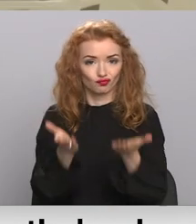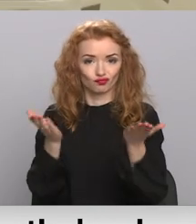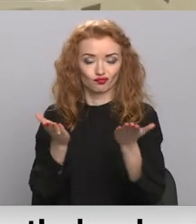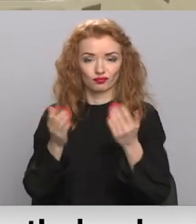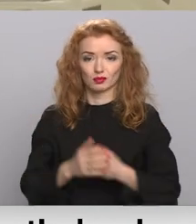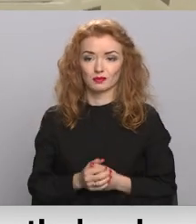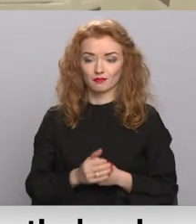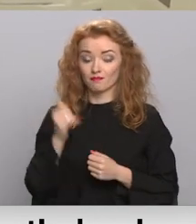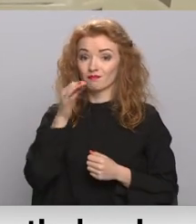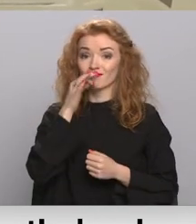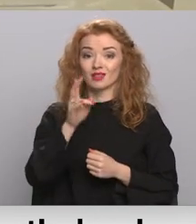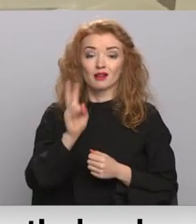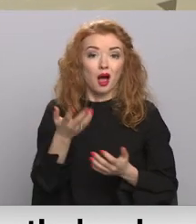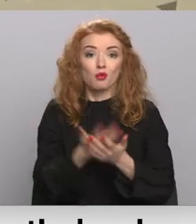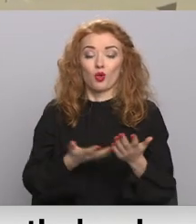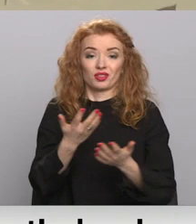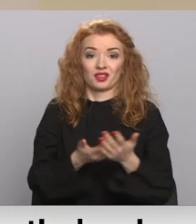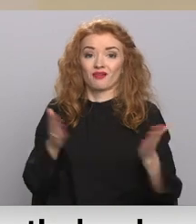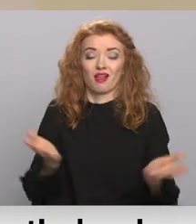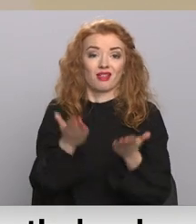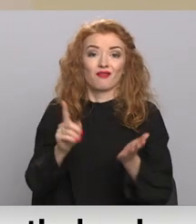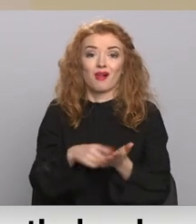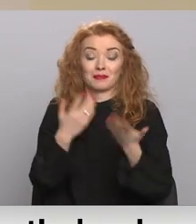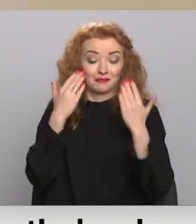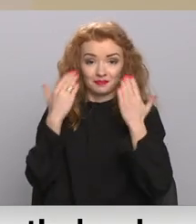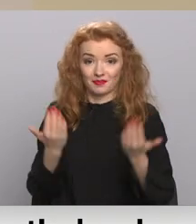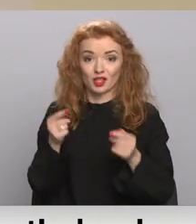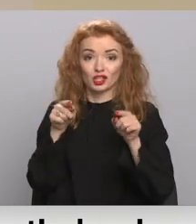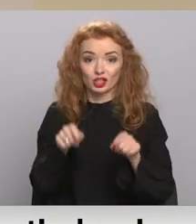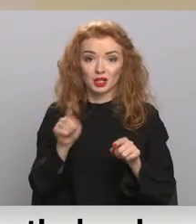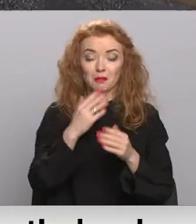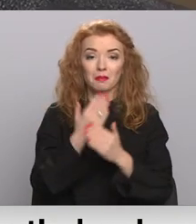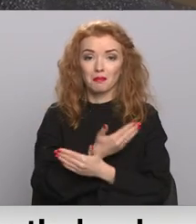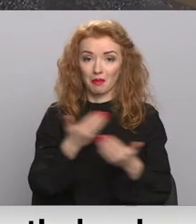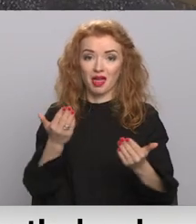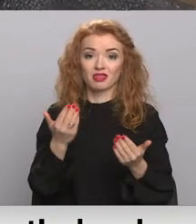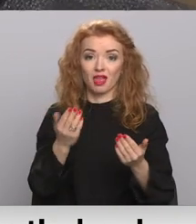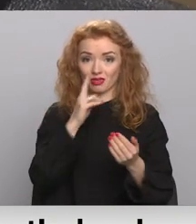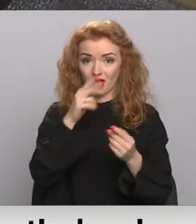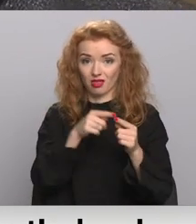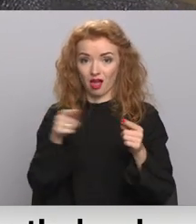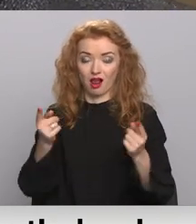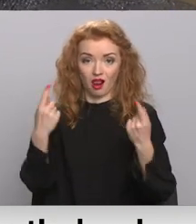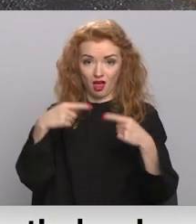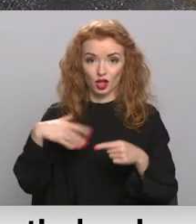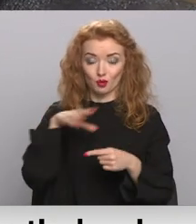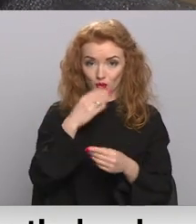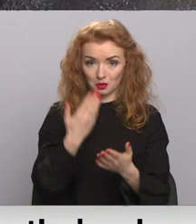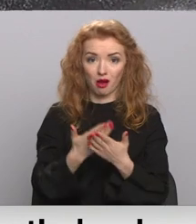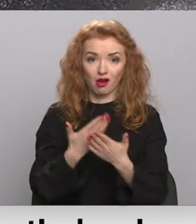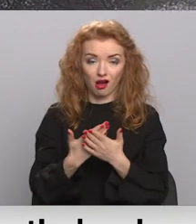Citādi vairs motivēt, nu grūti pateikt, kā vēl, jā, nu, es domāju, ka šie pēdējo nedēļu rādītāji mums rāda,